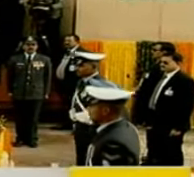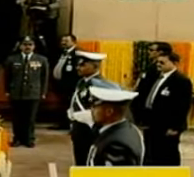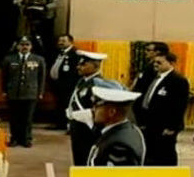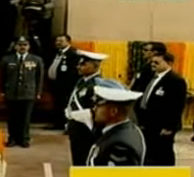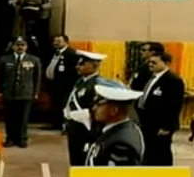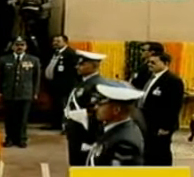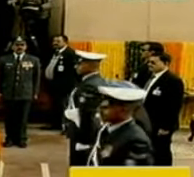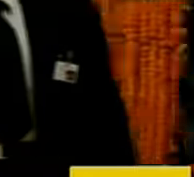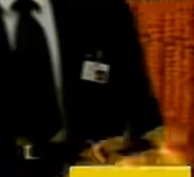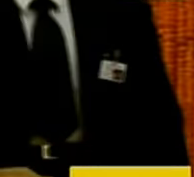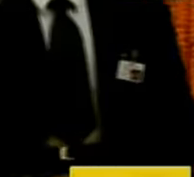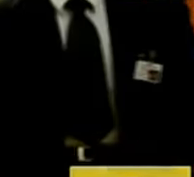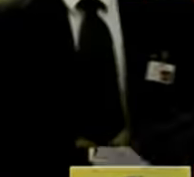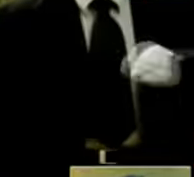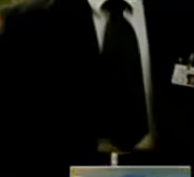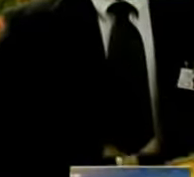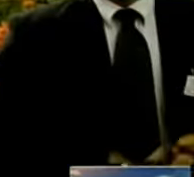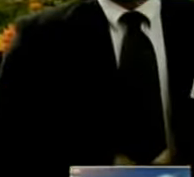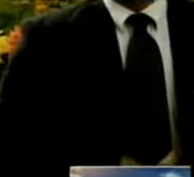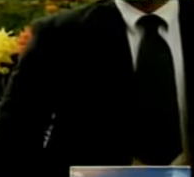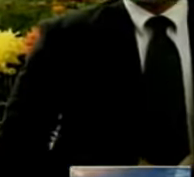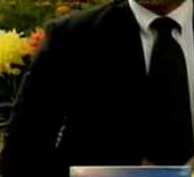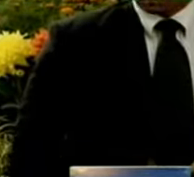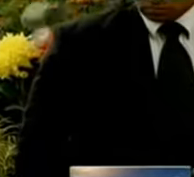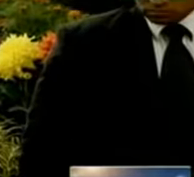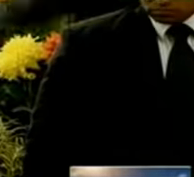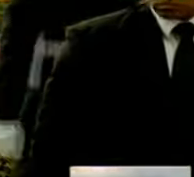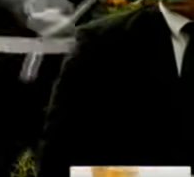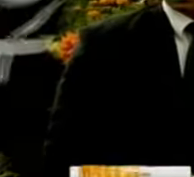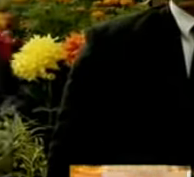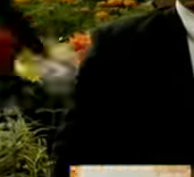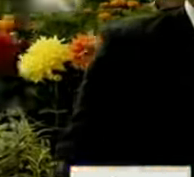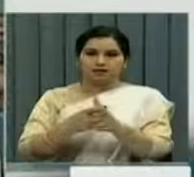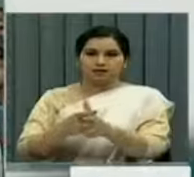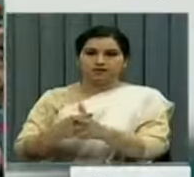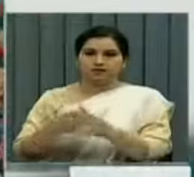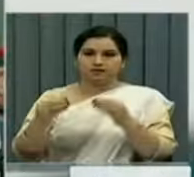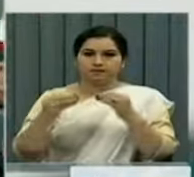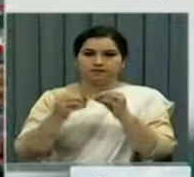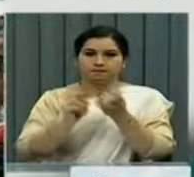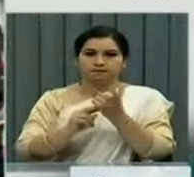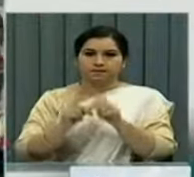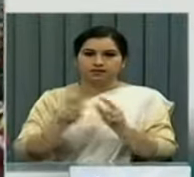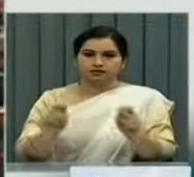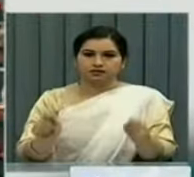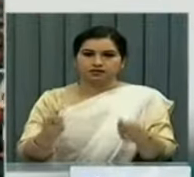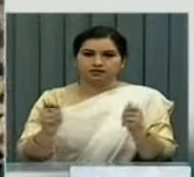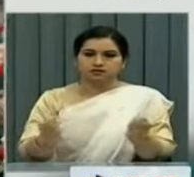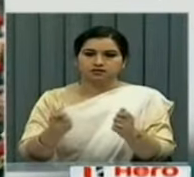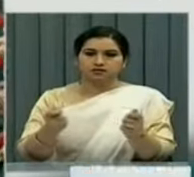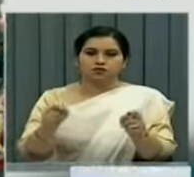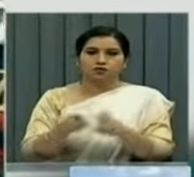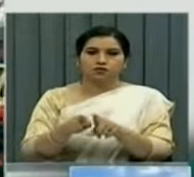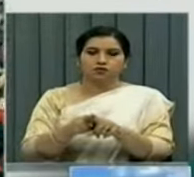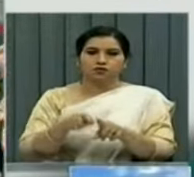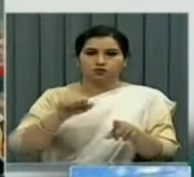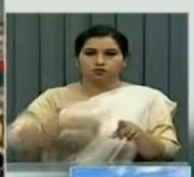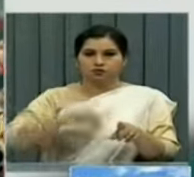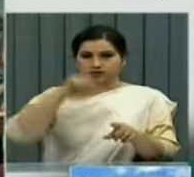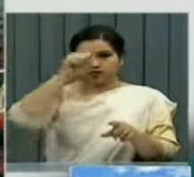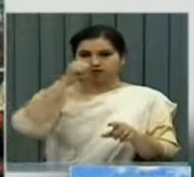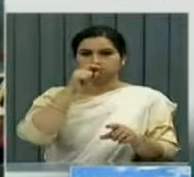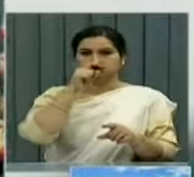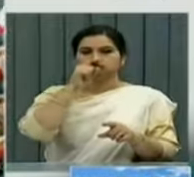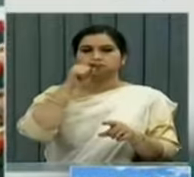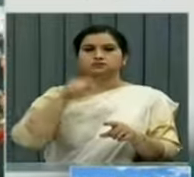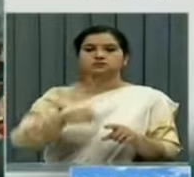असम राइफल्स की तस्वीरें अभी तक नजर आ रही थी, ये कुछ गड़बड़ है। नहीं, वैसा है। अब वापस अपनी तस्वीरों पर